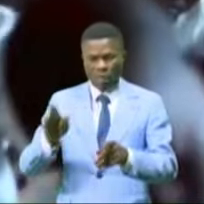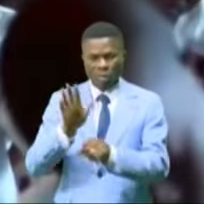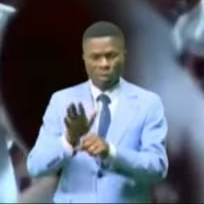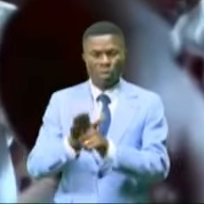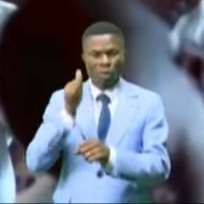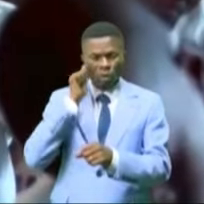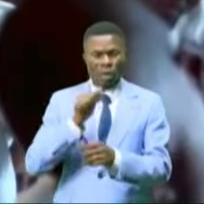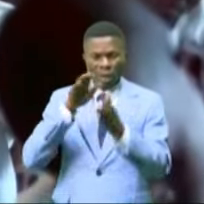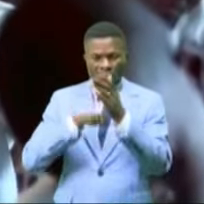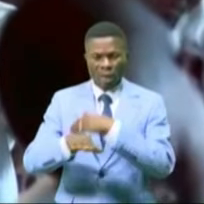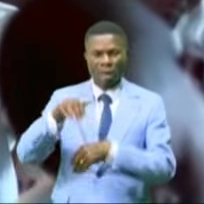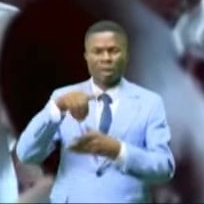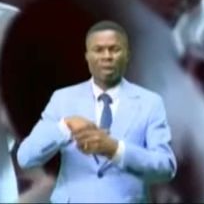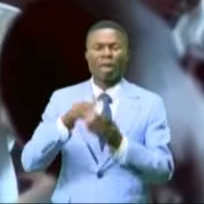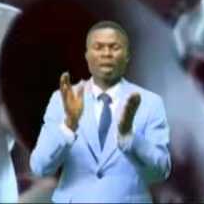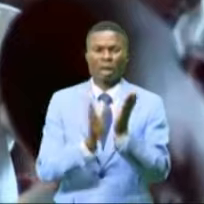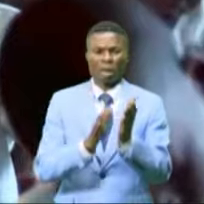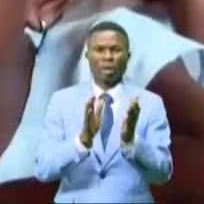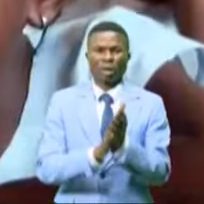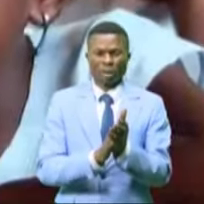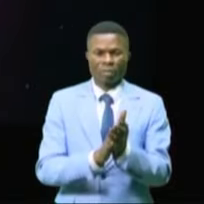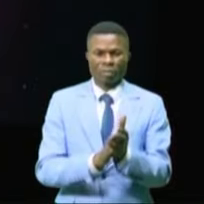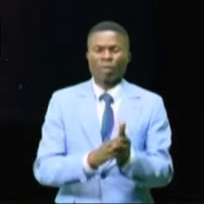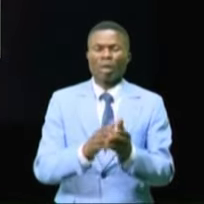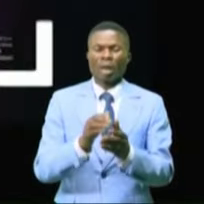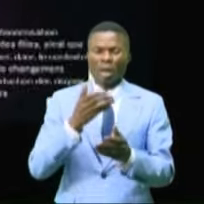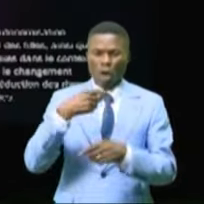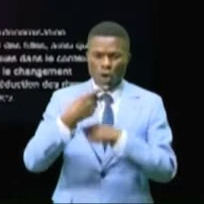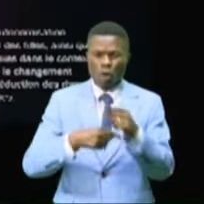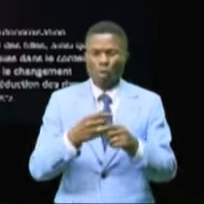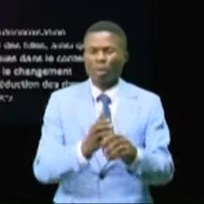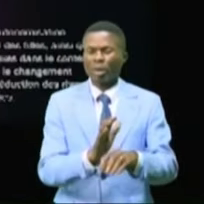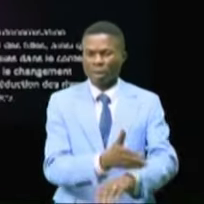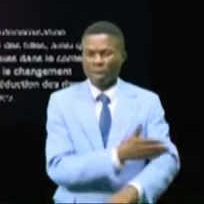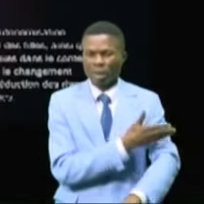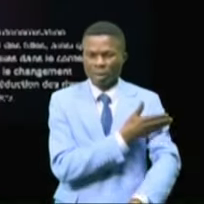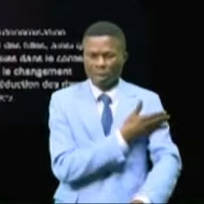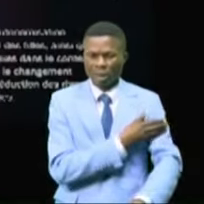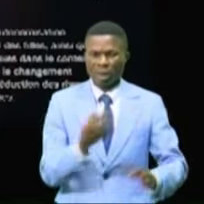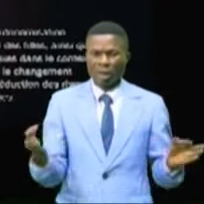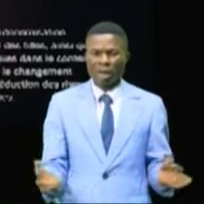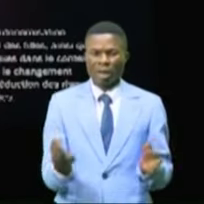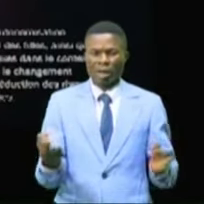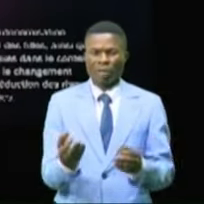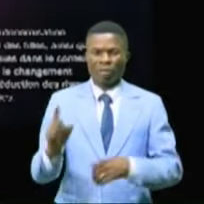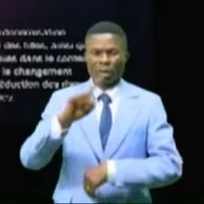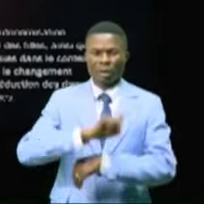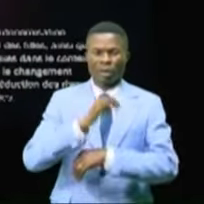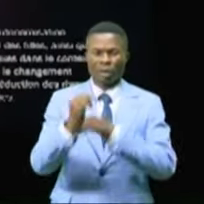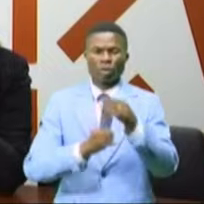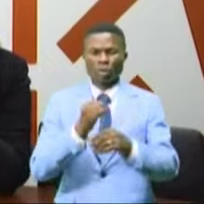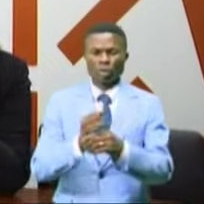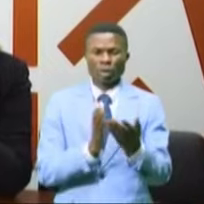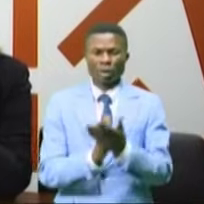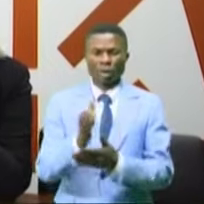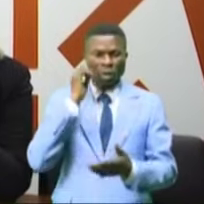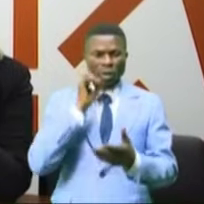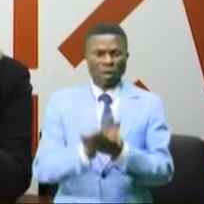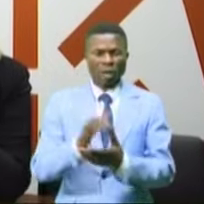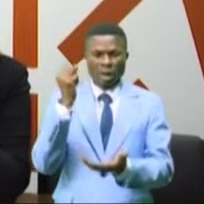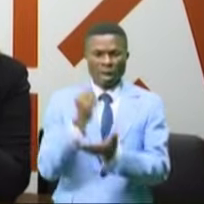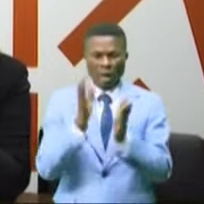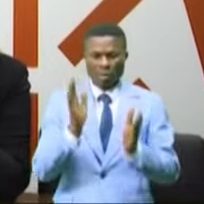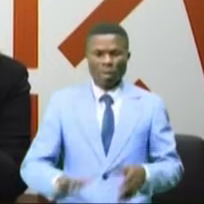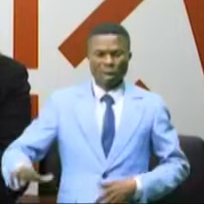filles de pouvoir aller à l'école. C'est un pas important. À l'occasion de la célébration de la Journée internationale des droits de la femme, l'ambassadeur